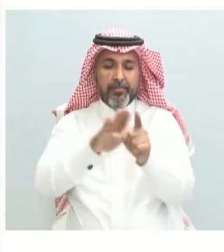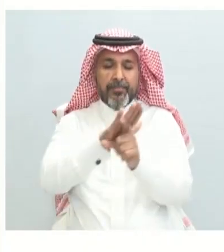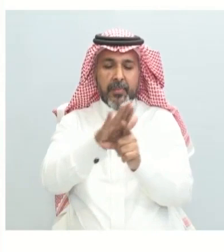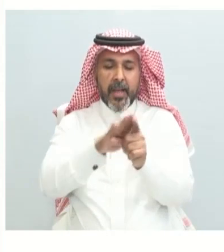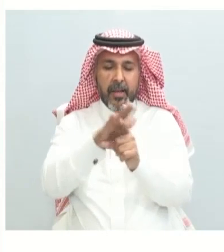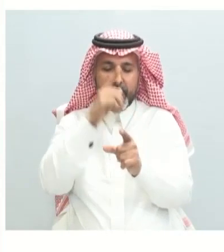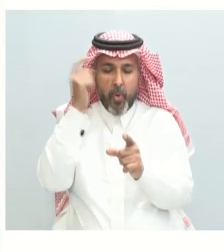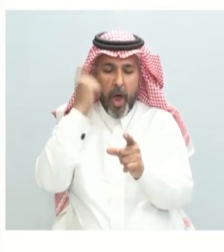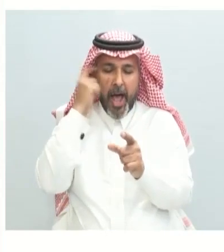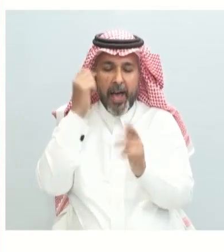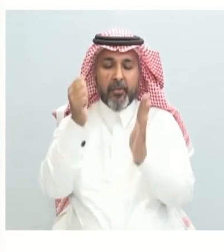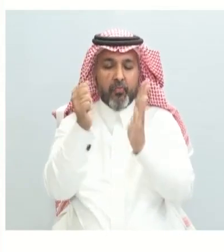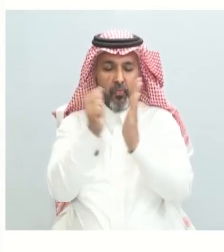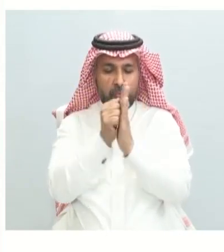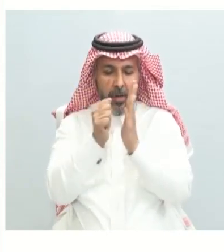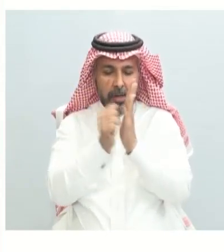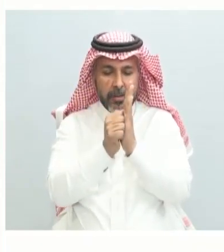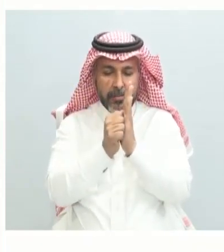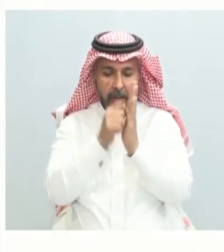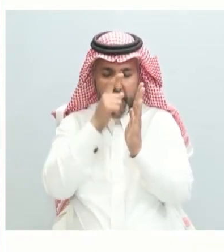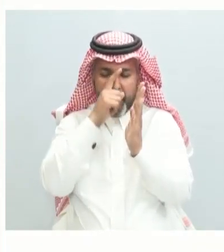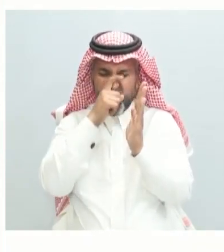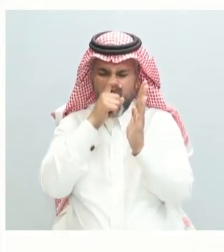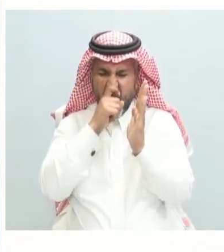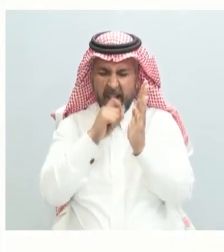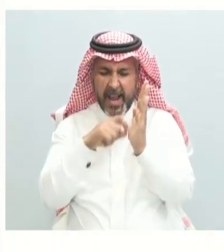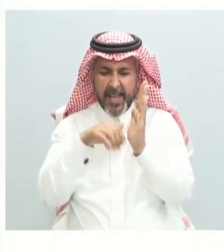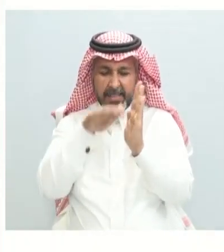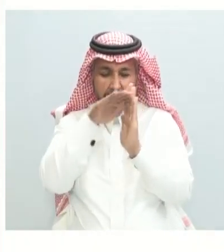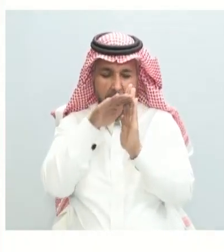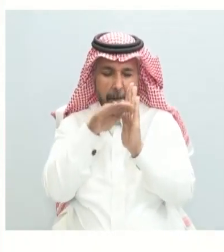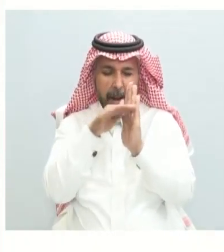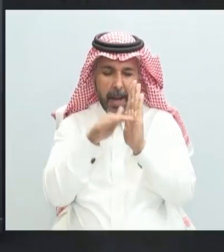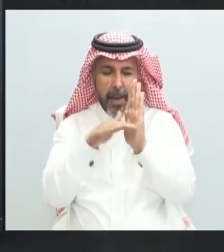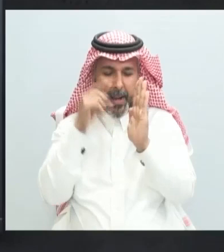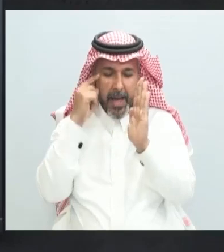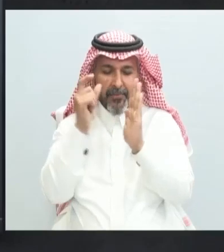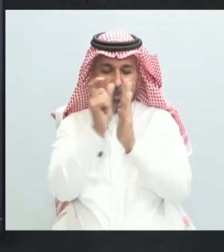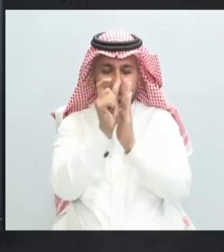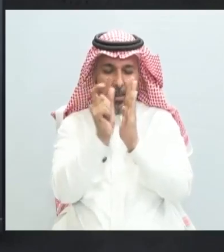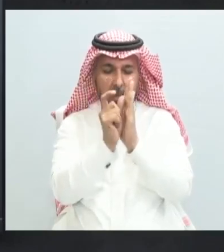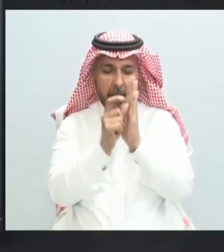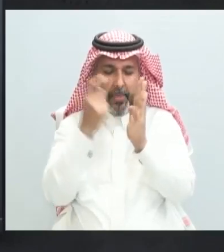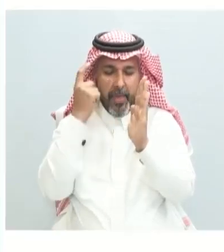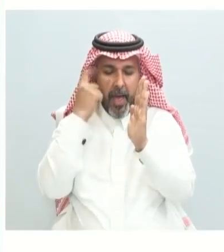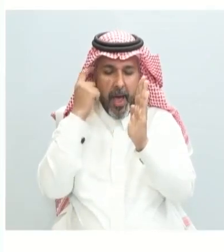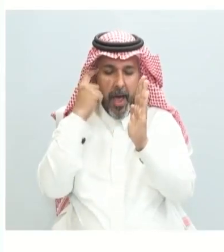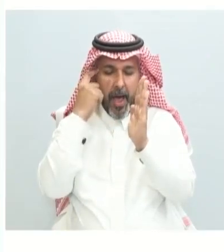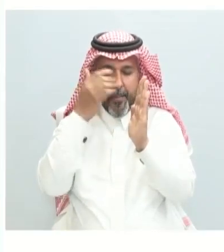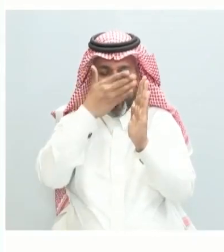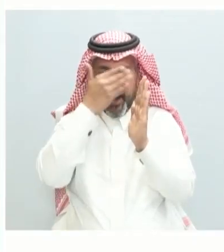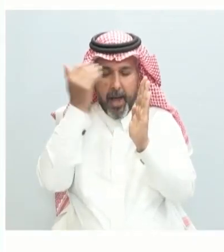تجاهها ويلتزم النظام ويكون فاعلا